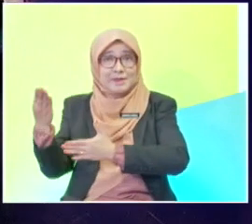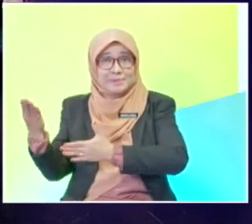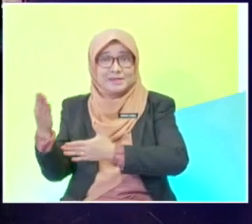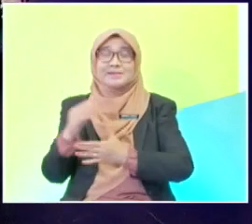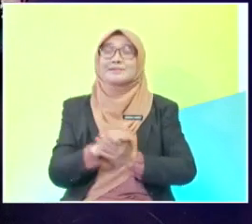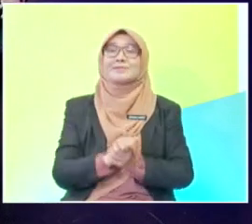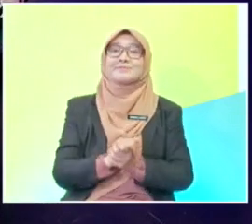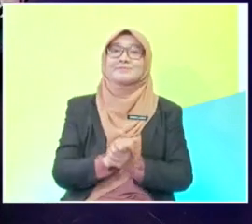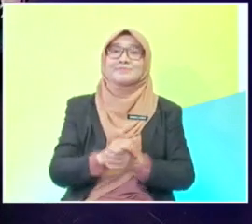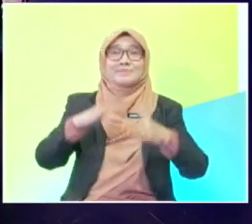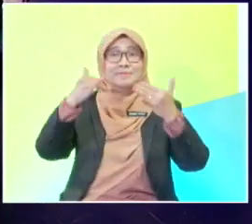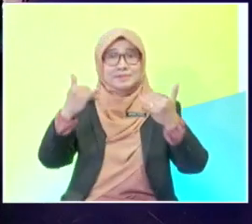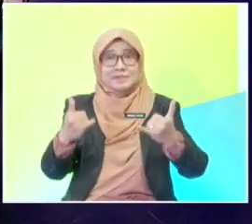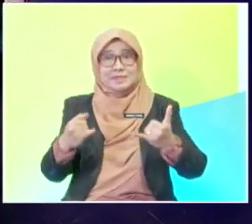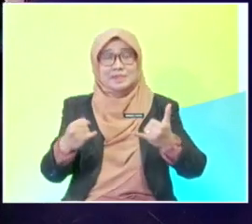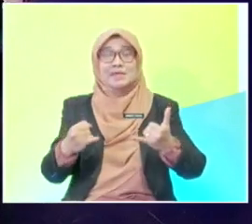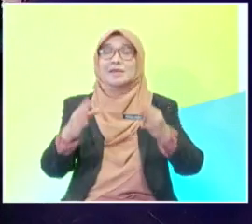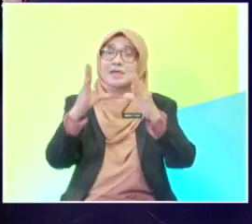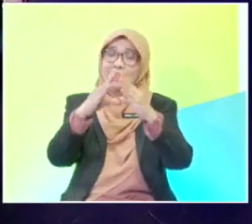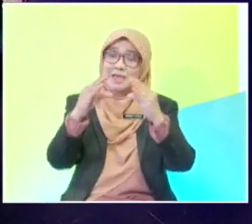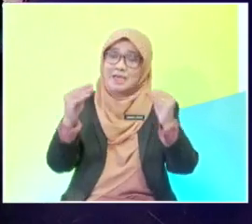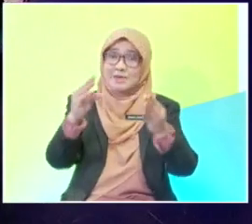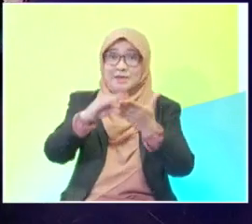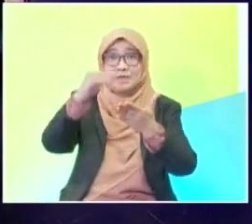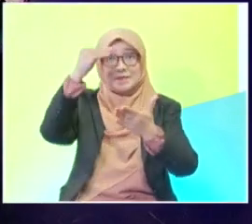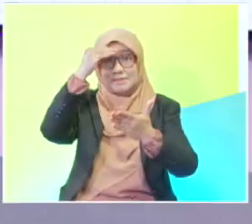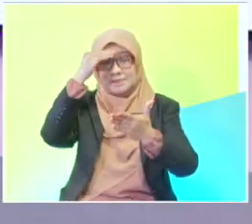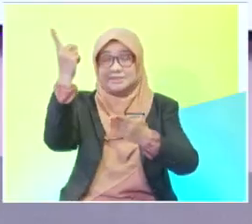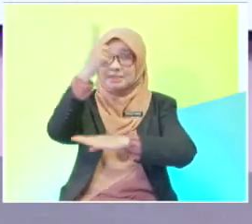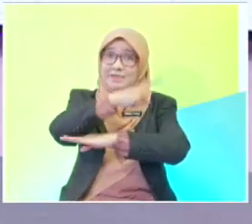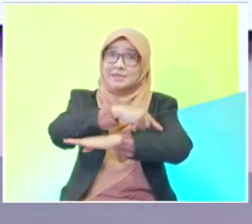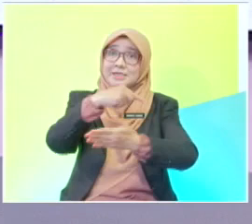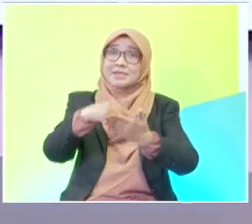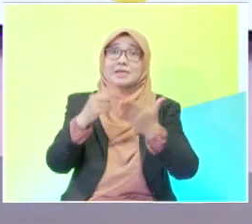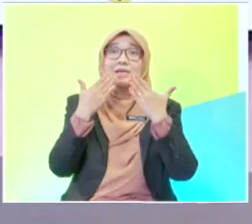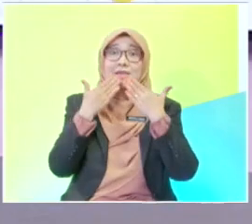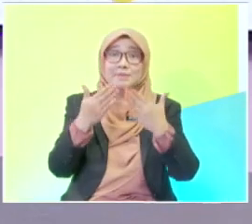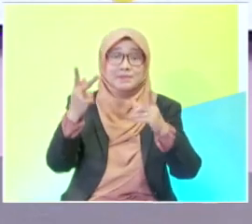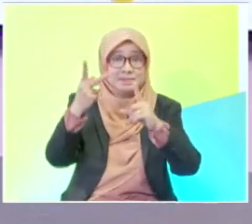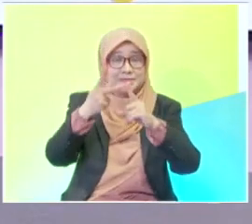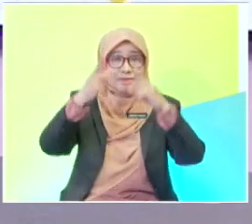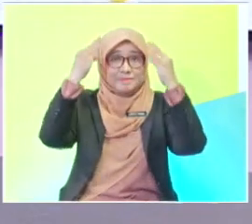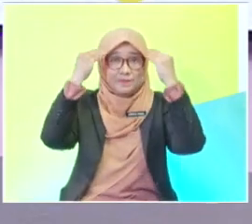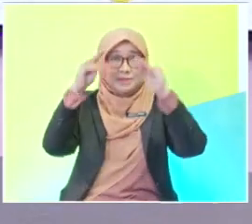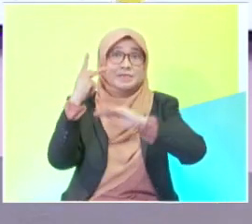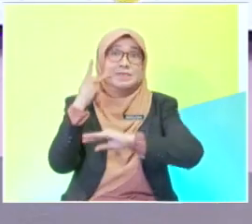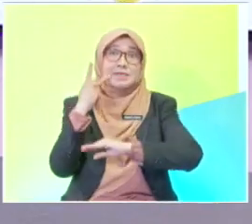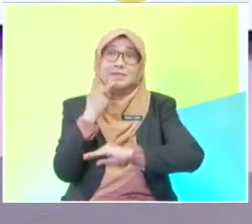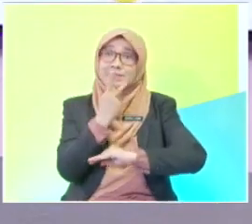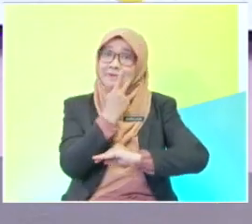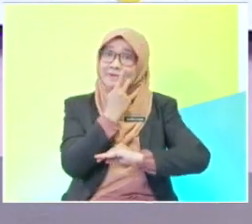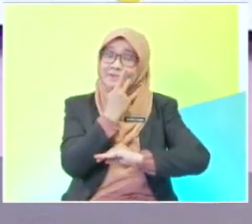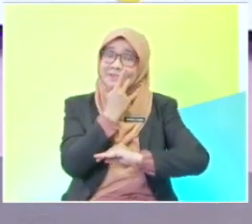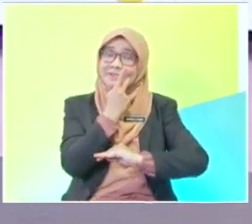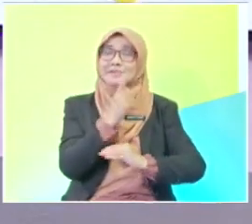dengan itu kita pun sudah berakhir pembelajaran kita hari ini. Saya ingin mengucapkan ribuan terima kasih kepada guru kita iaitu Cikgu Nisa. Terima